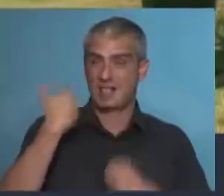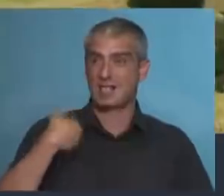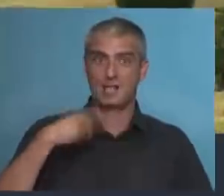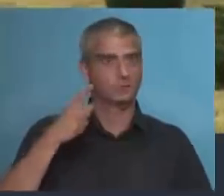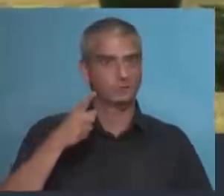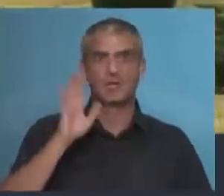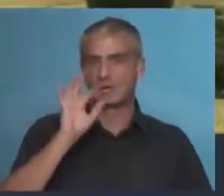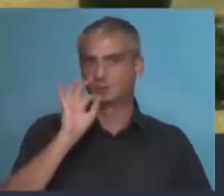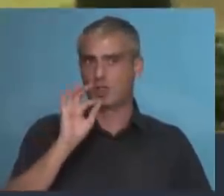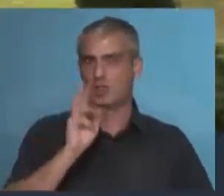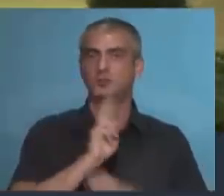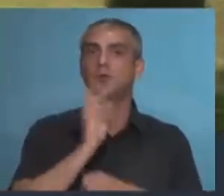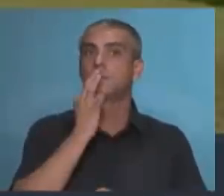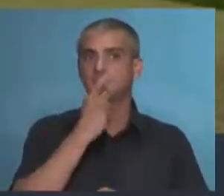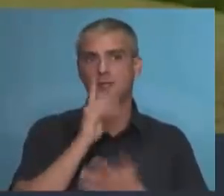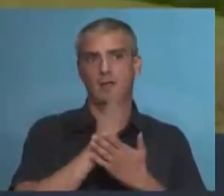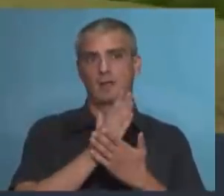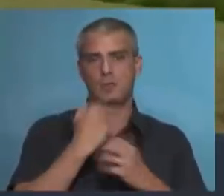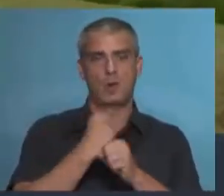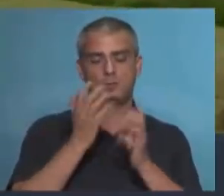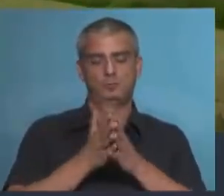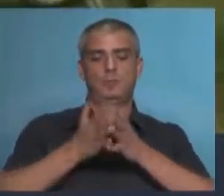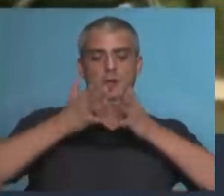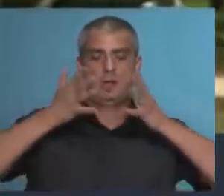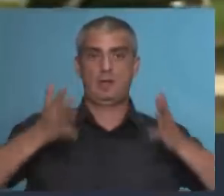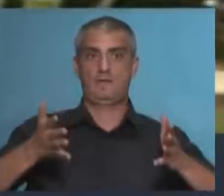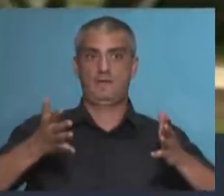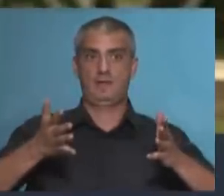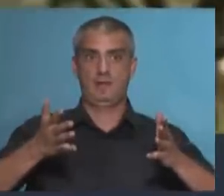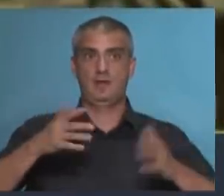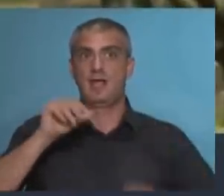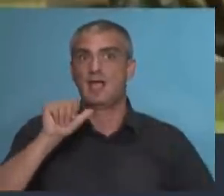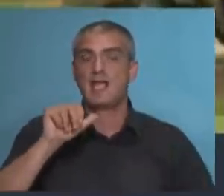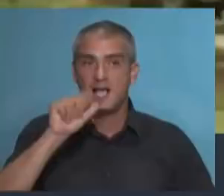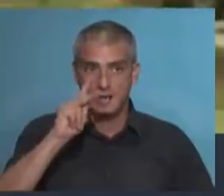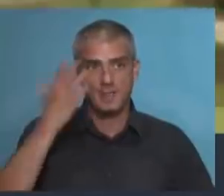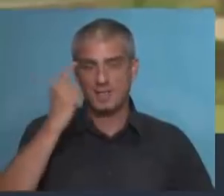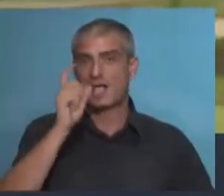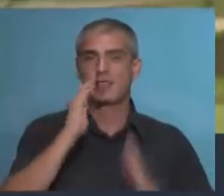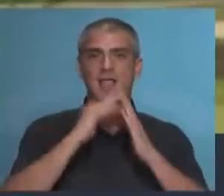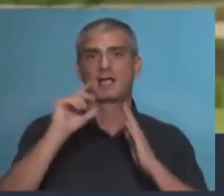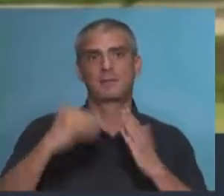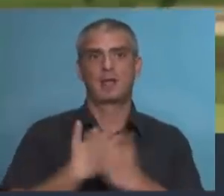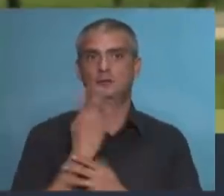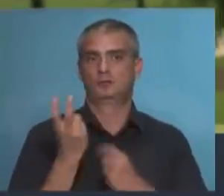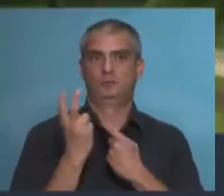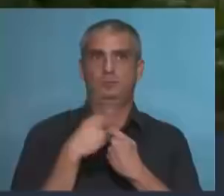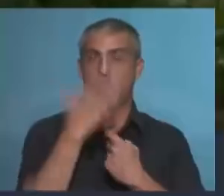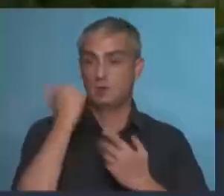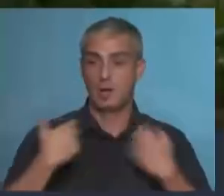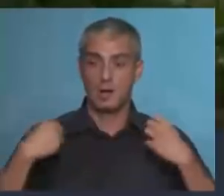הוא של השומר הצעיר, החליטו לעשות הרחבה. אריה אקרמן היה בין הדיירים החדשים, נכנס